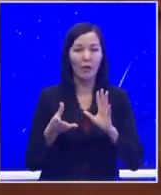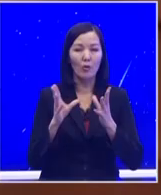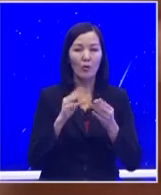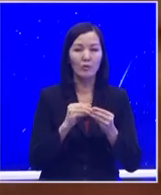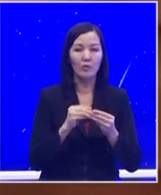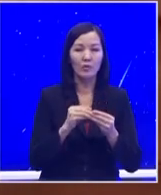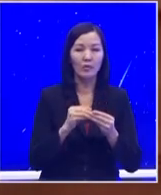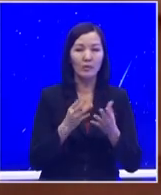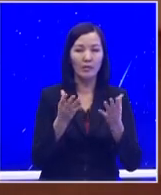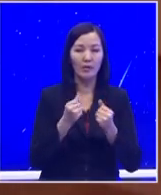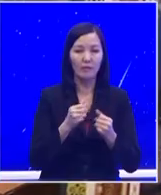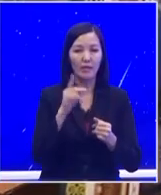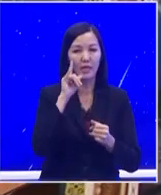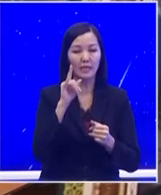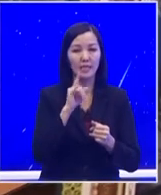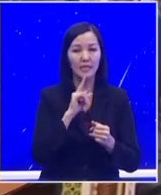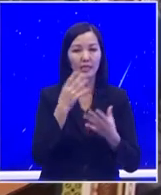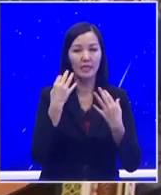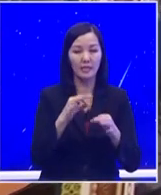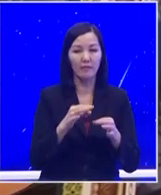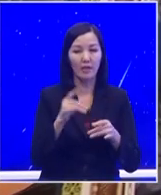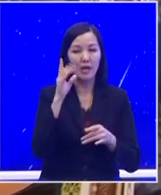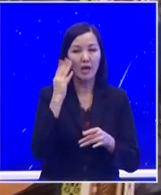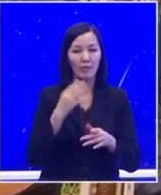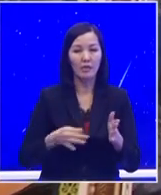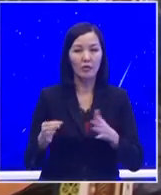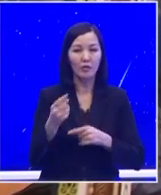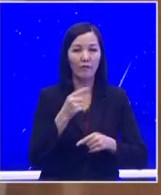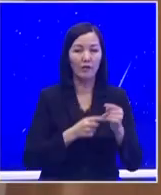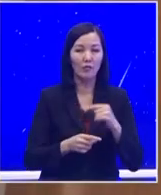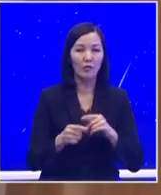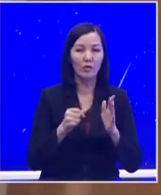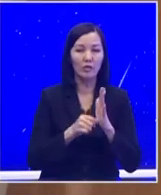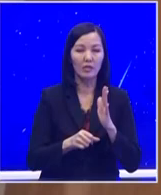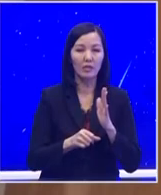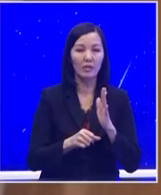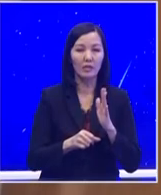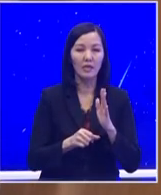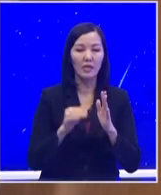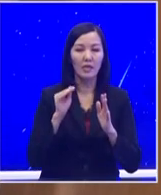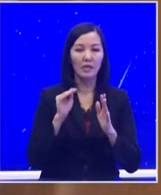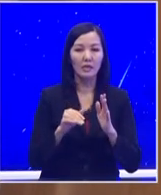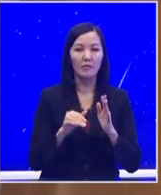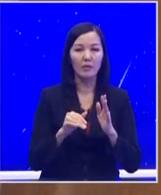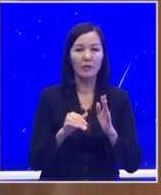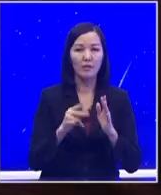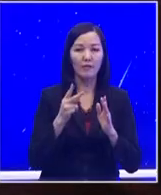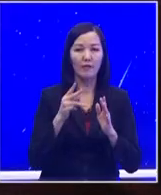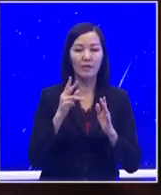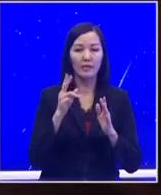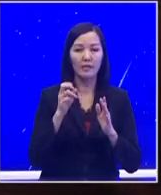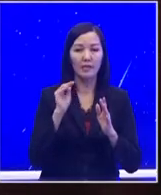сложности с момента приобретения Казахстаном независимости в Алматинскую область вернулись более 60 тысяч семей или почти 200